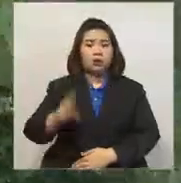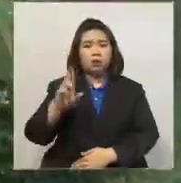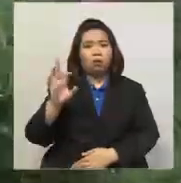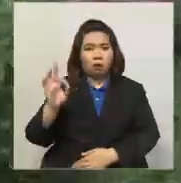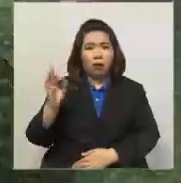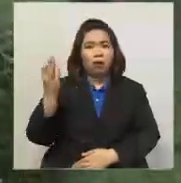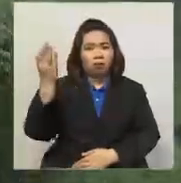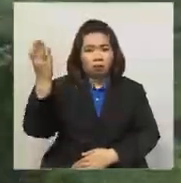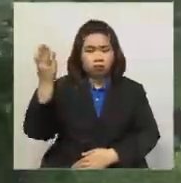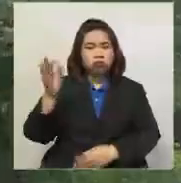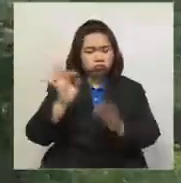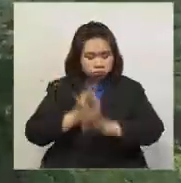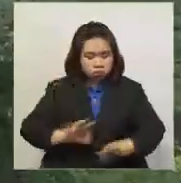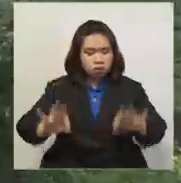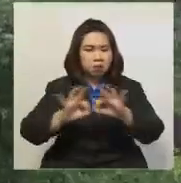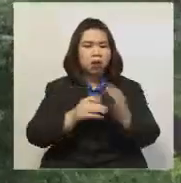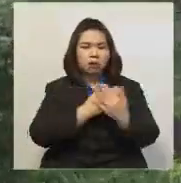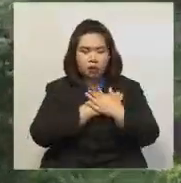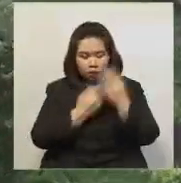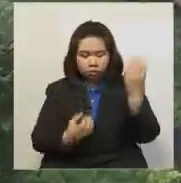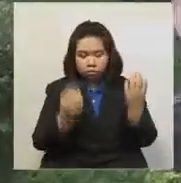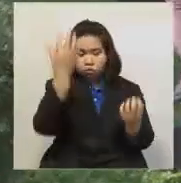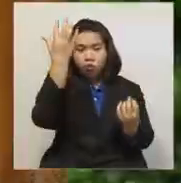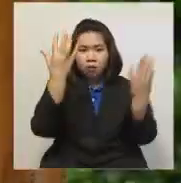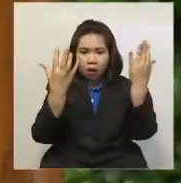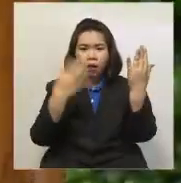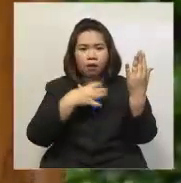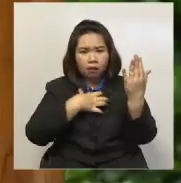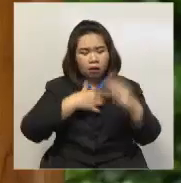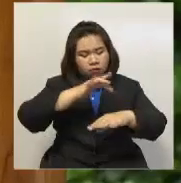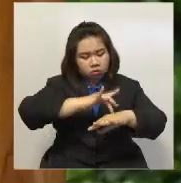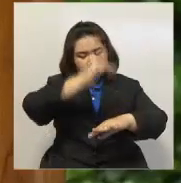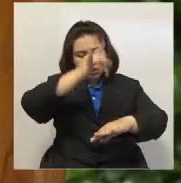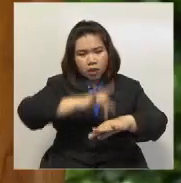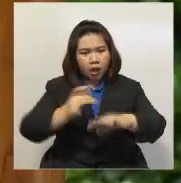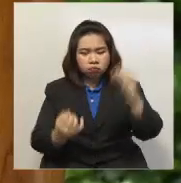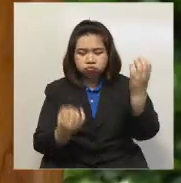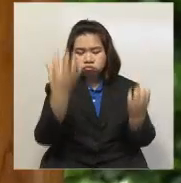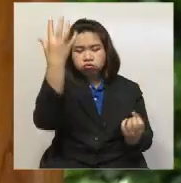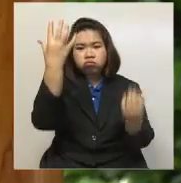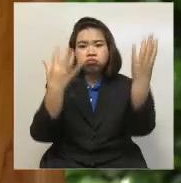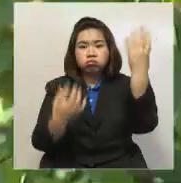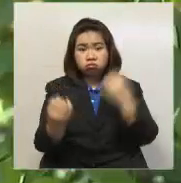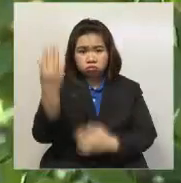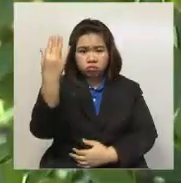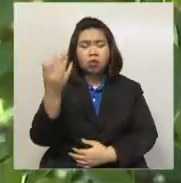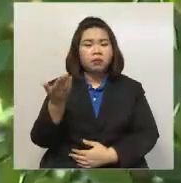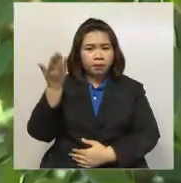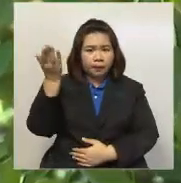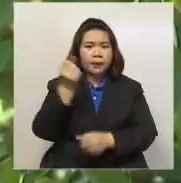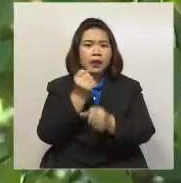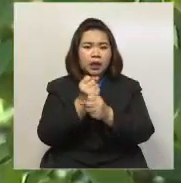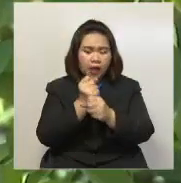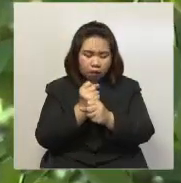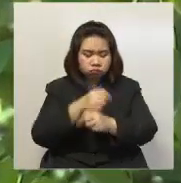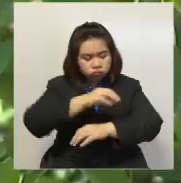งให้ความสำคัญกับการบำรุงรักษาต้นไม้และต้องการฟื้นฟูความสมดุลของธรรมชาติโดยพระองค์ทรงปลูกและบำรุง